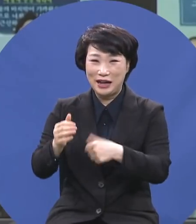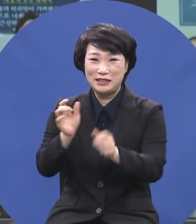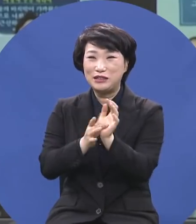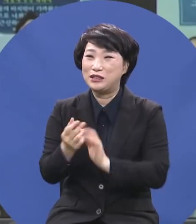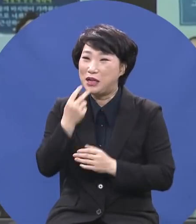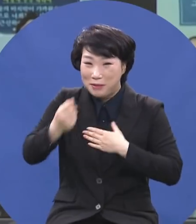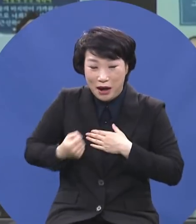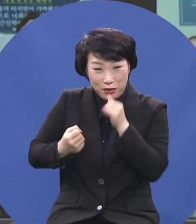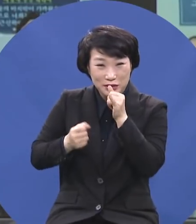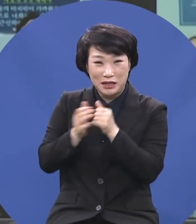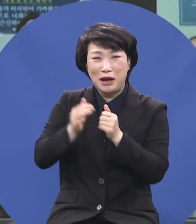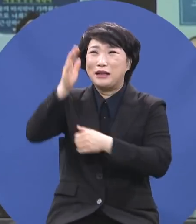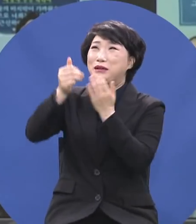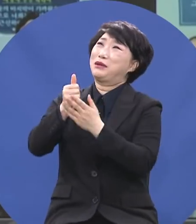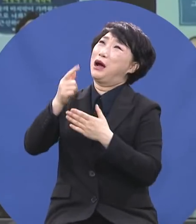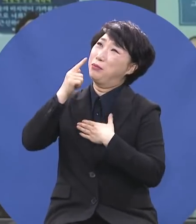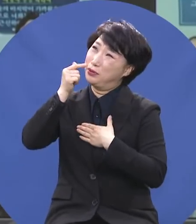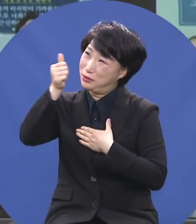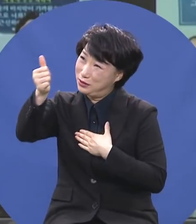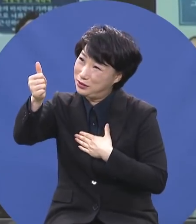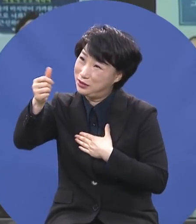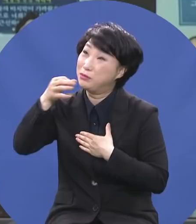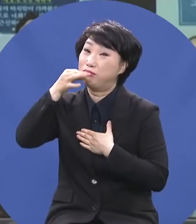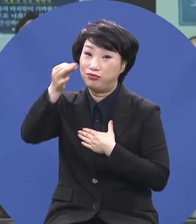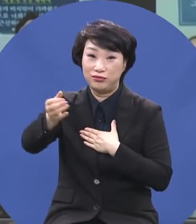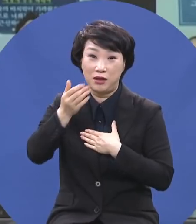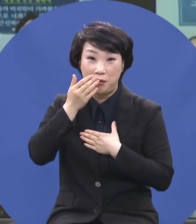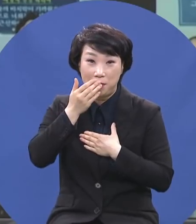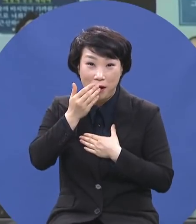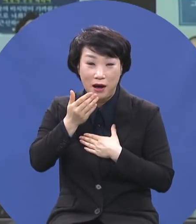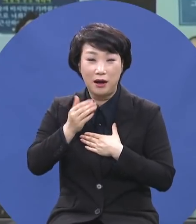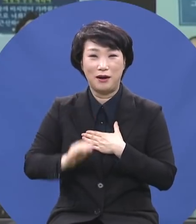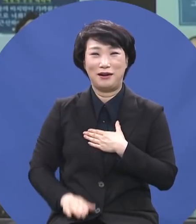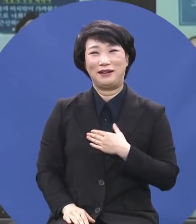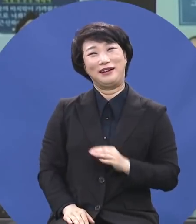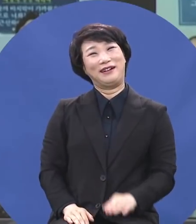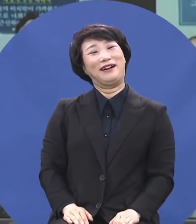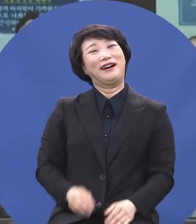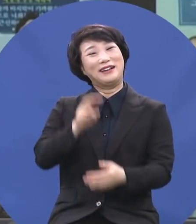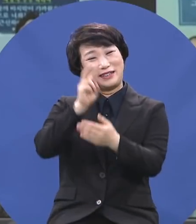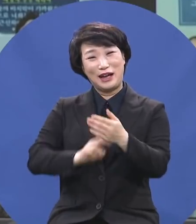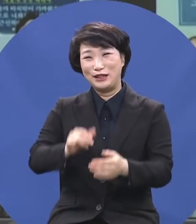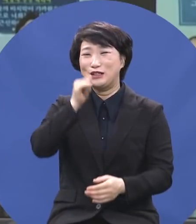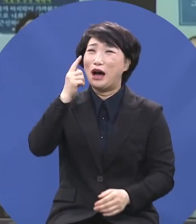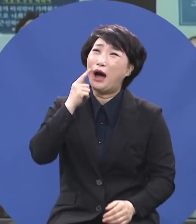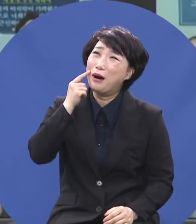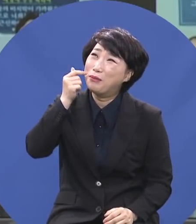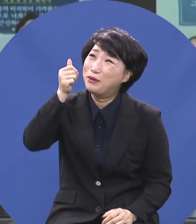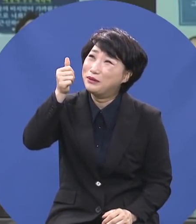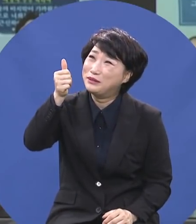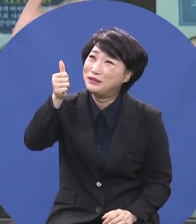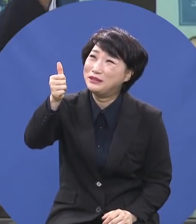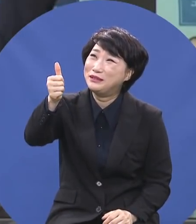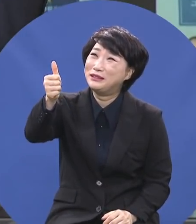생명이 있길래 하나님을 아버지라 부릅니다. 아버지